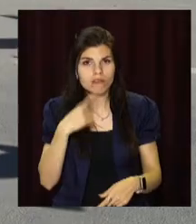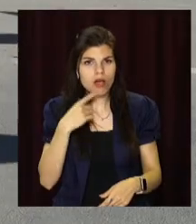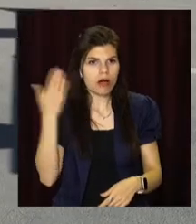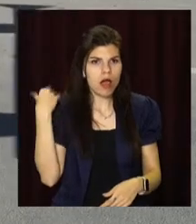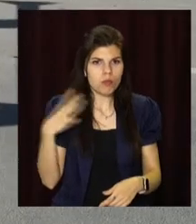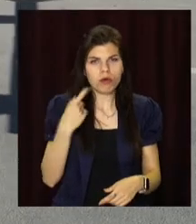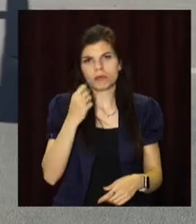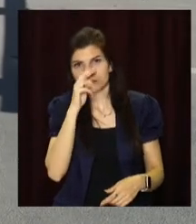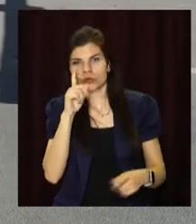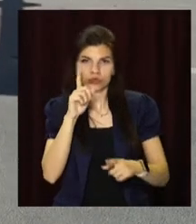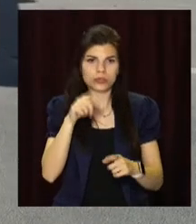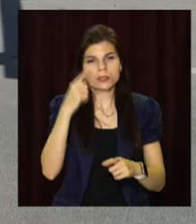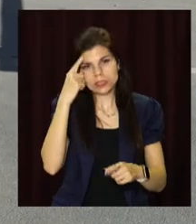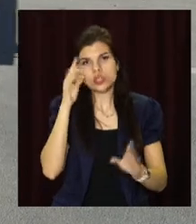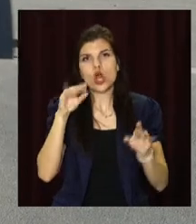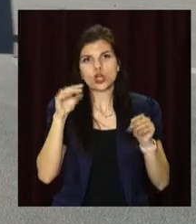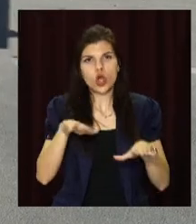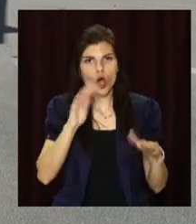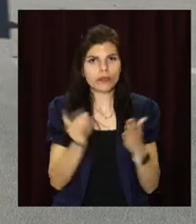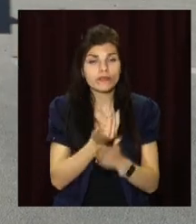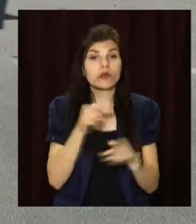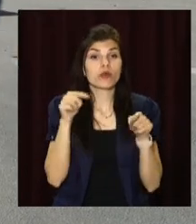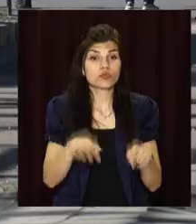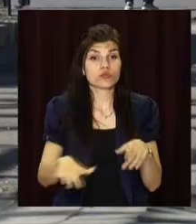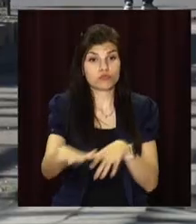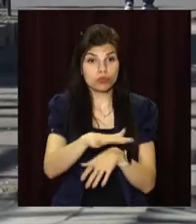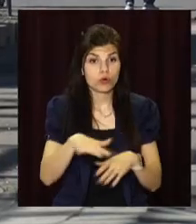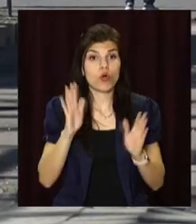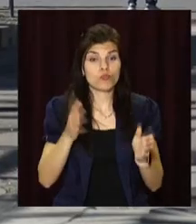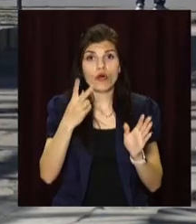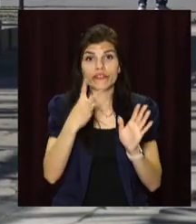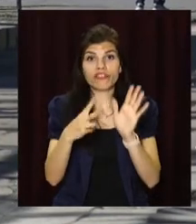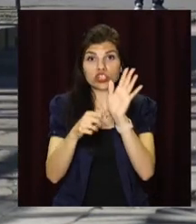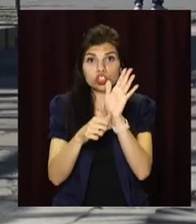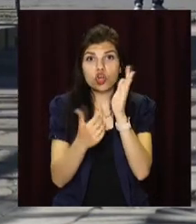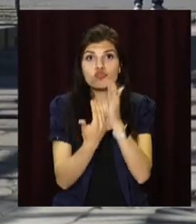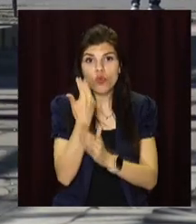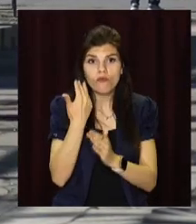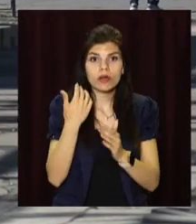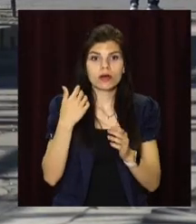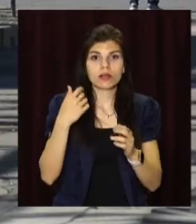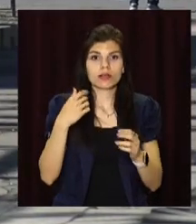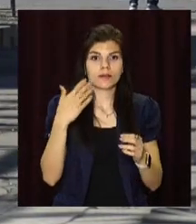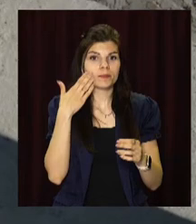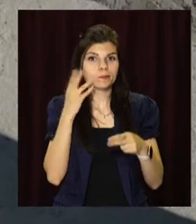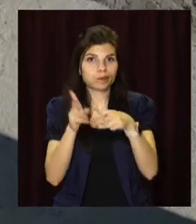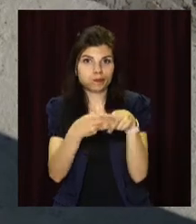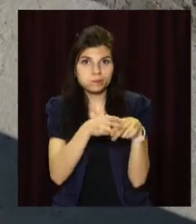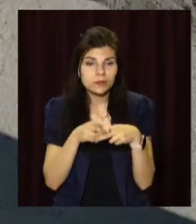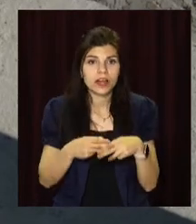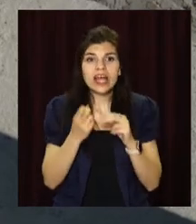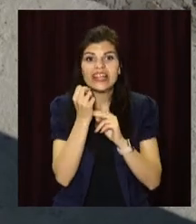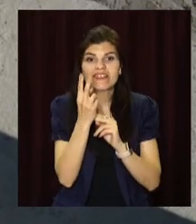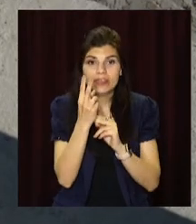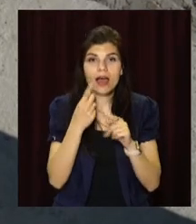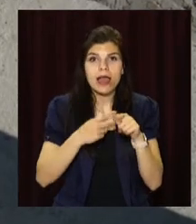збої, тому вирішили її оновити. Тепер на цьому перехресті буде 26 нових регуляторів дорожнього руху. 12 з них